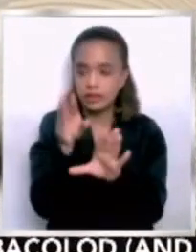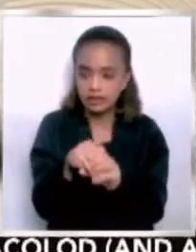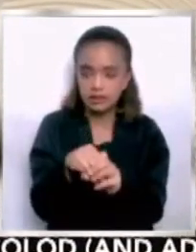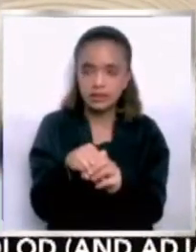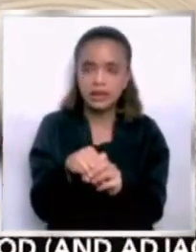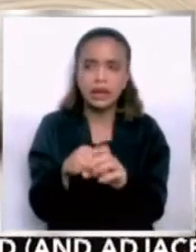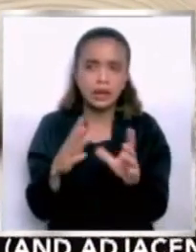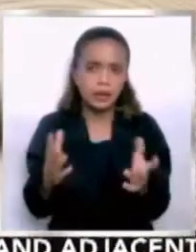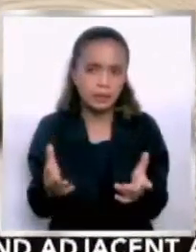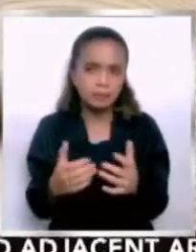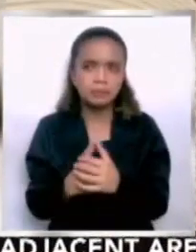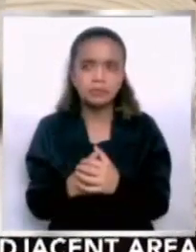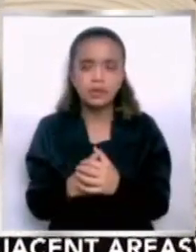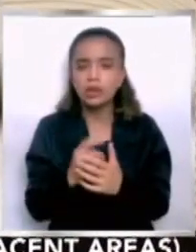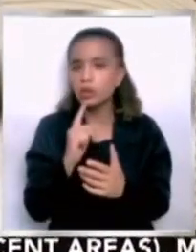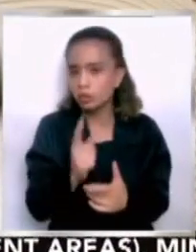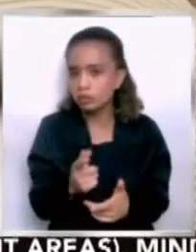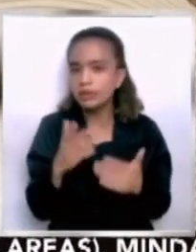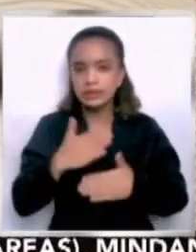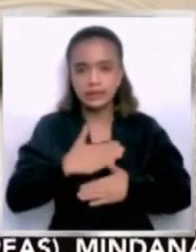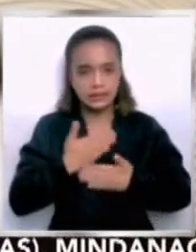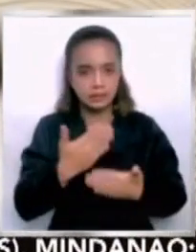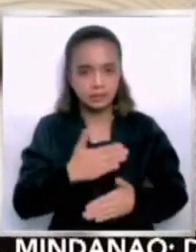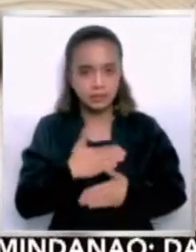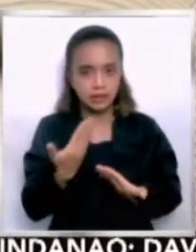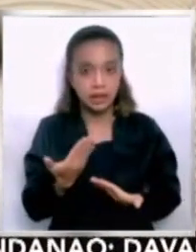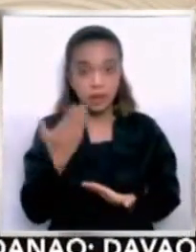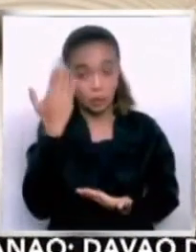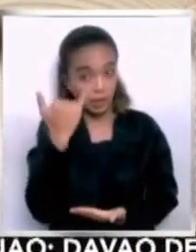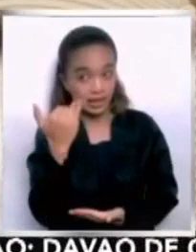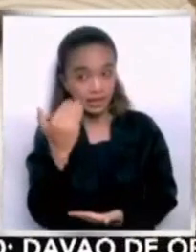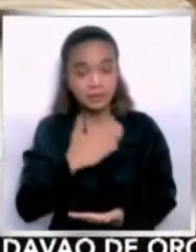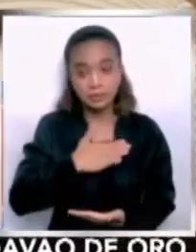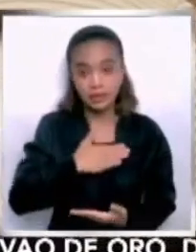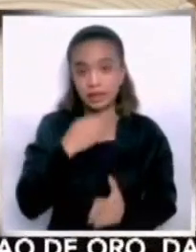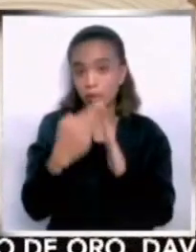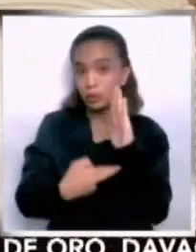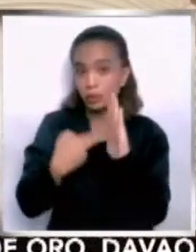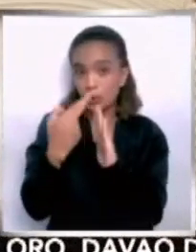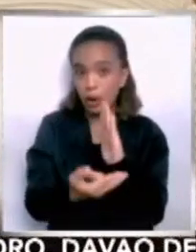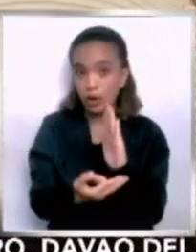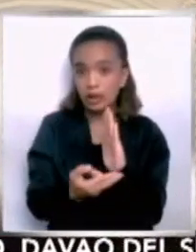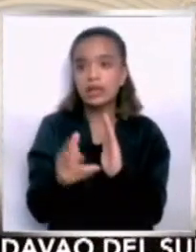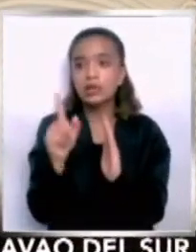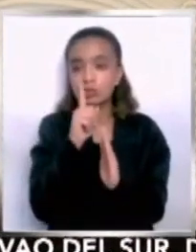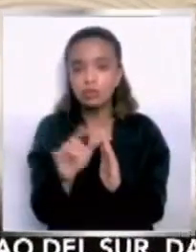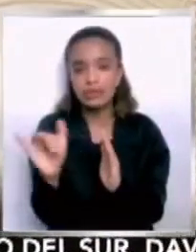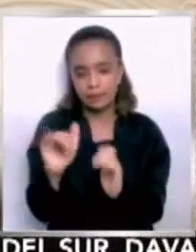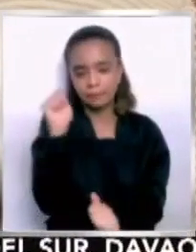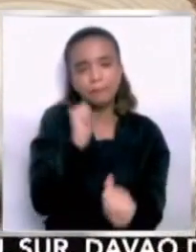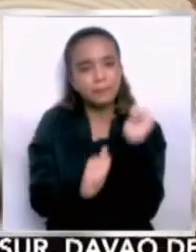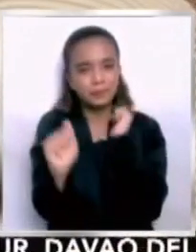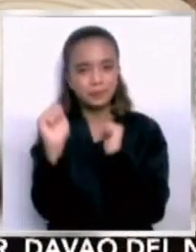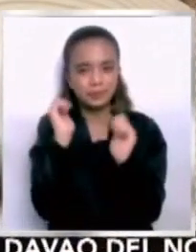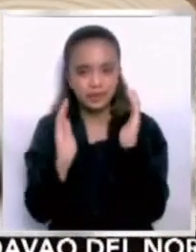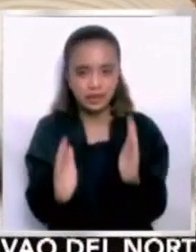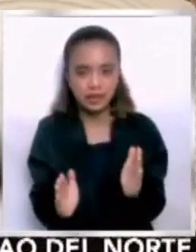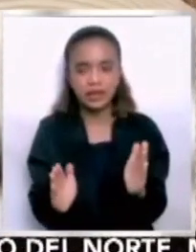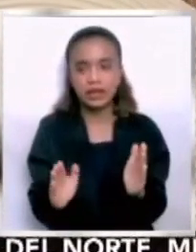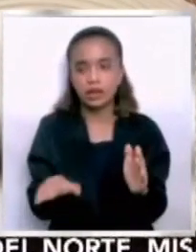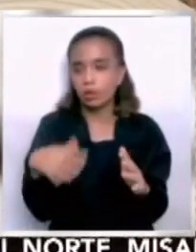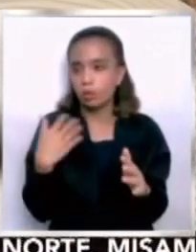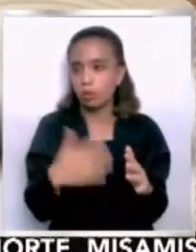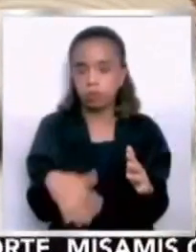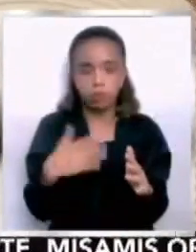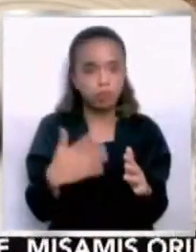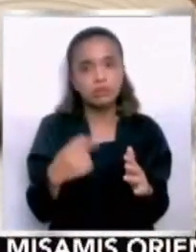sobrang nakakatuwa kasi yung role ko dito is as an artista din. So medyo mind-blowing siya kung isipin. Para